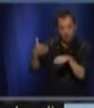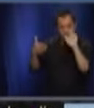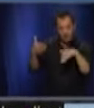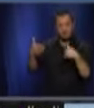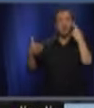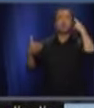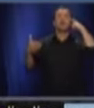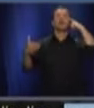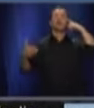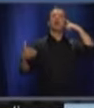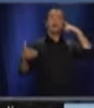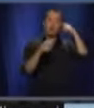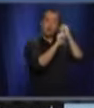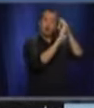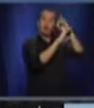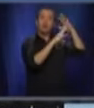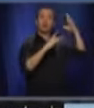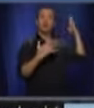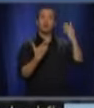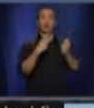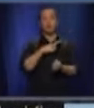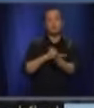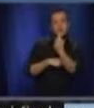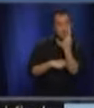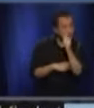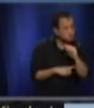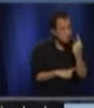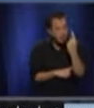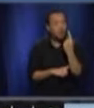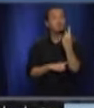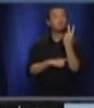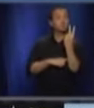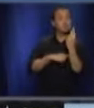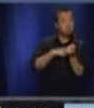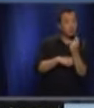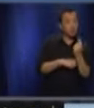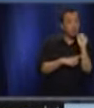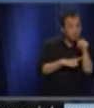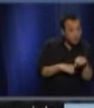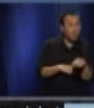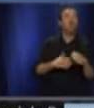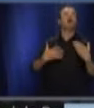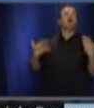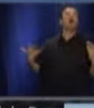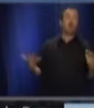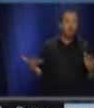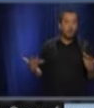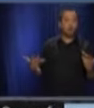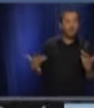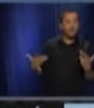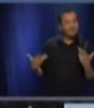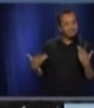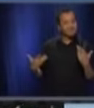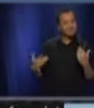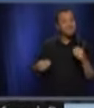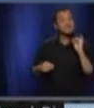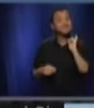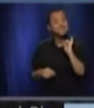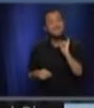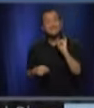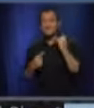qu'on dit, regardez, là, un symptôme, vous n'avez pas besoin, mais deux symptômes, oui, etc. Et si jamais il y